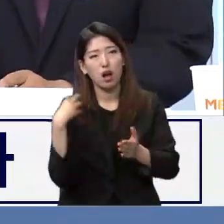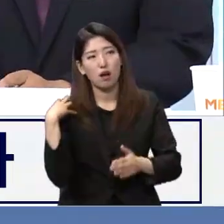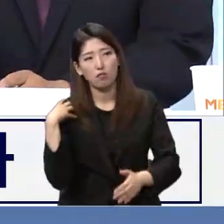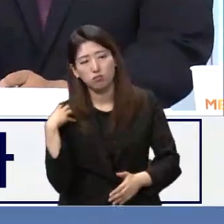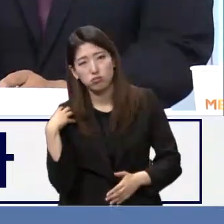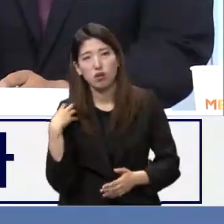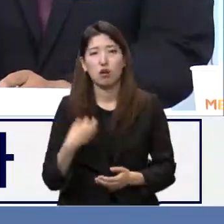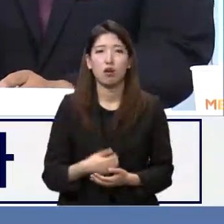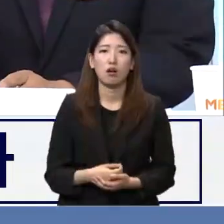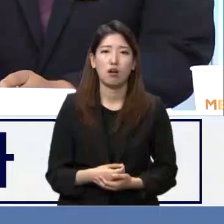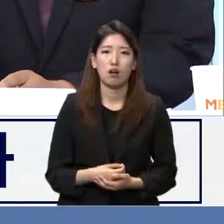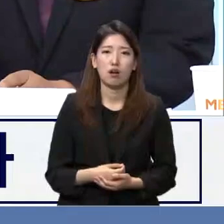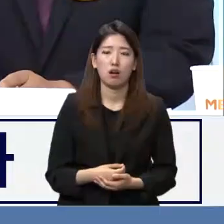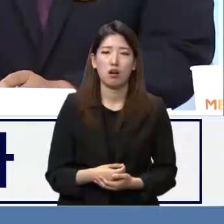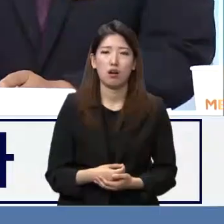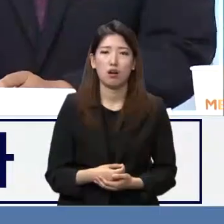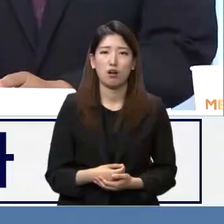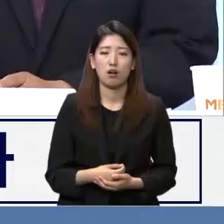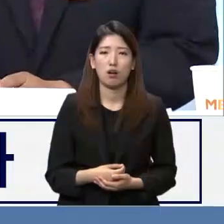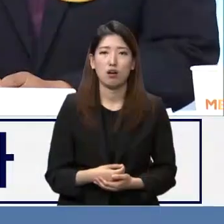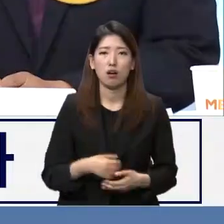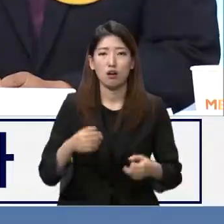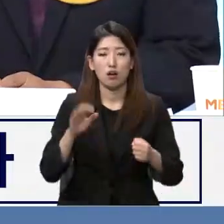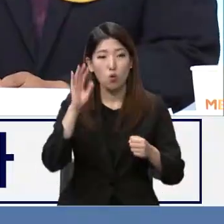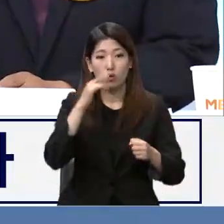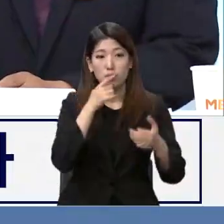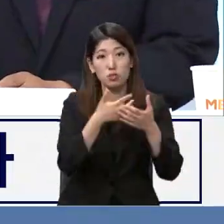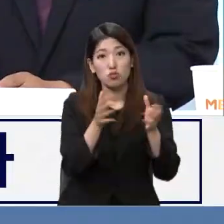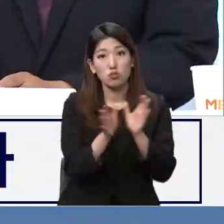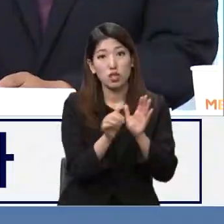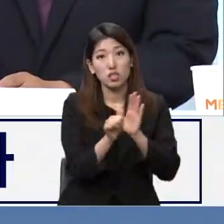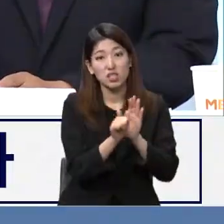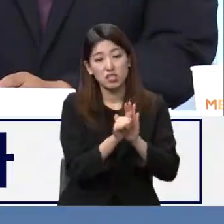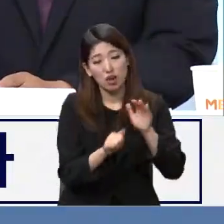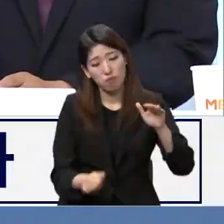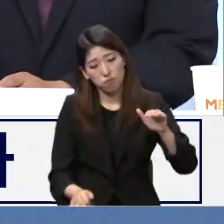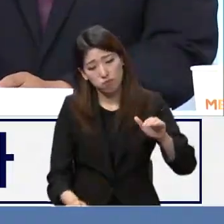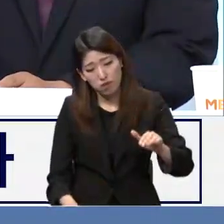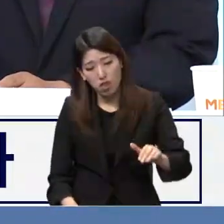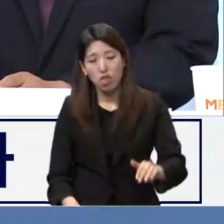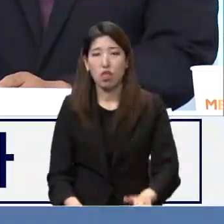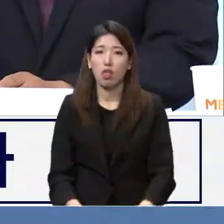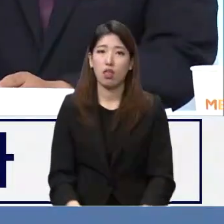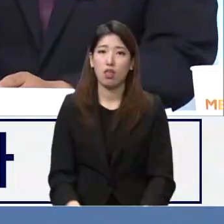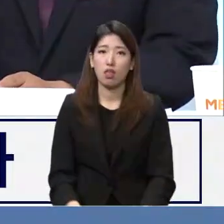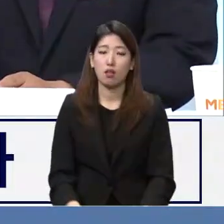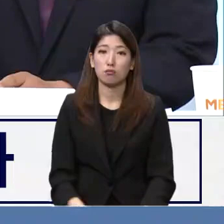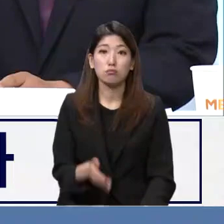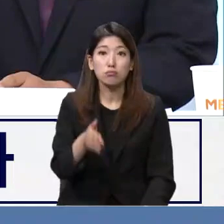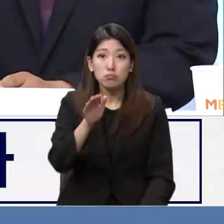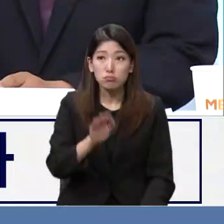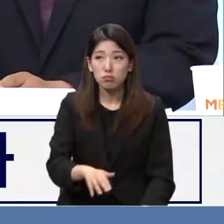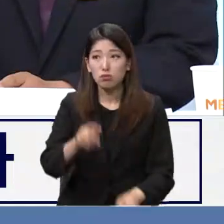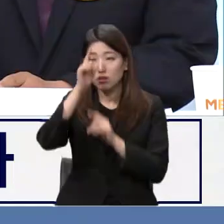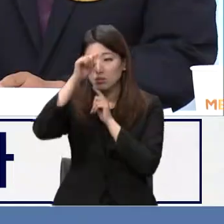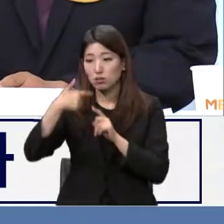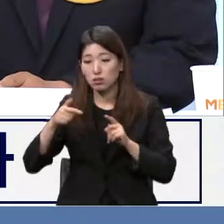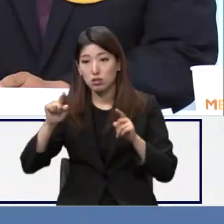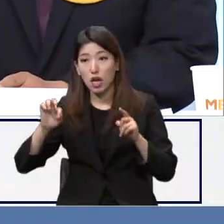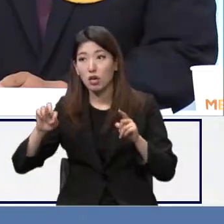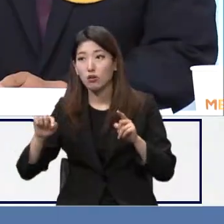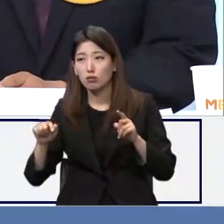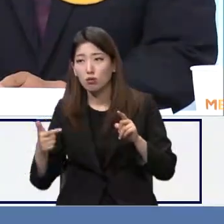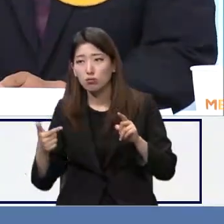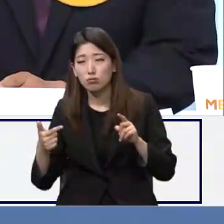거 부분적으로 나옵니다마는 이낙연의 입장에서는 이재명의 지금 어려운 항로의